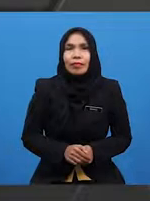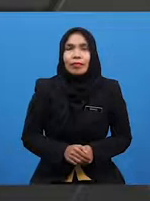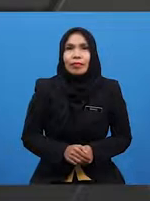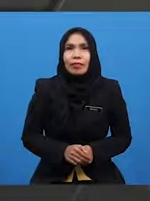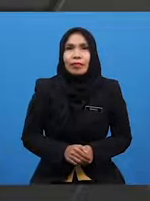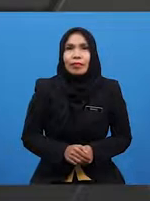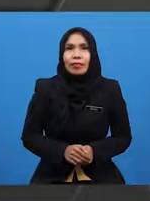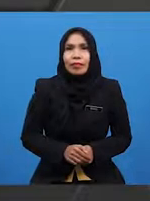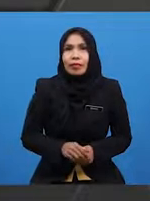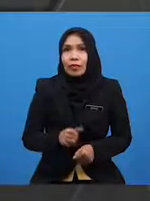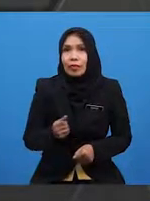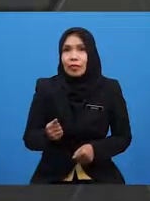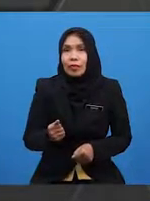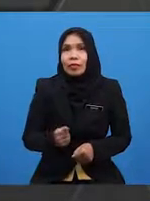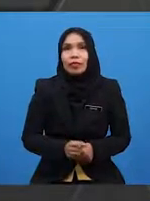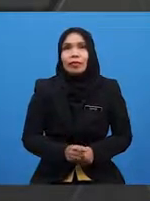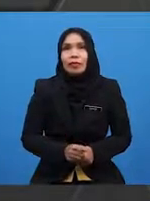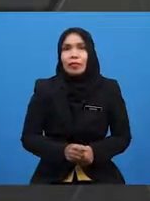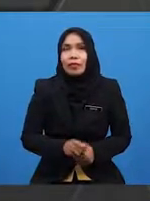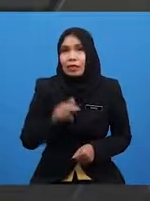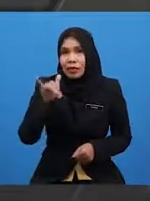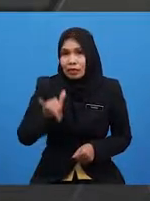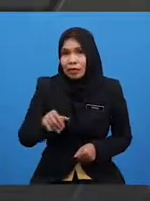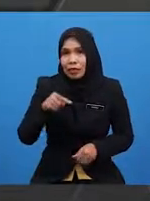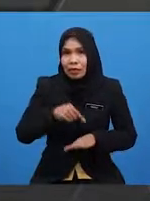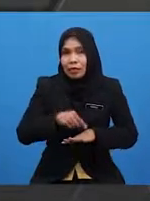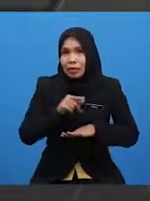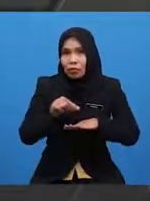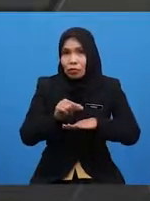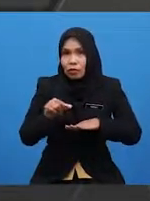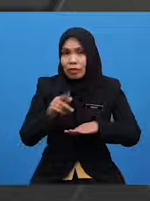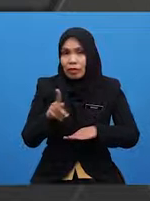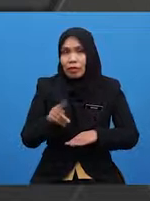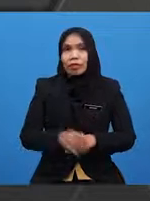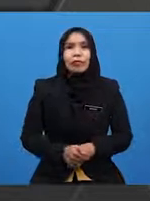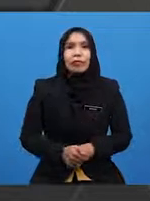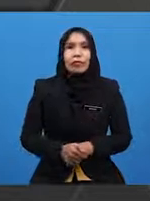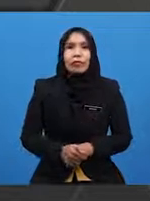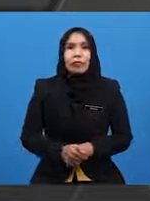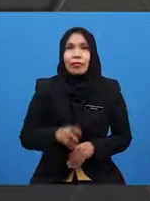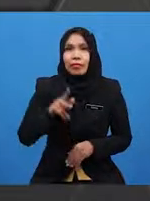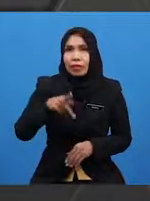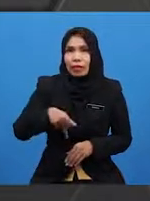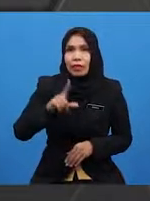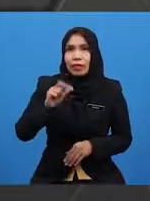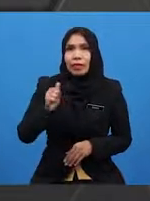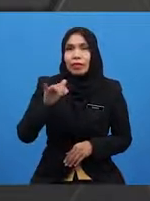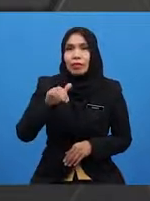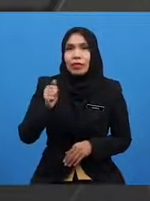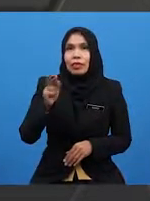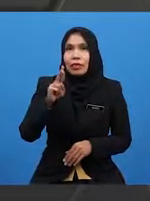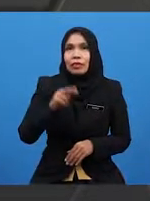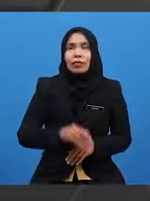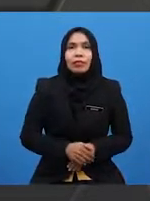ringan. Alat: alatan yang digunakan ialah pelayar, spana, dan